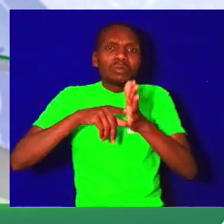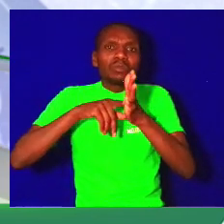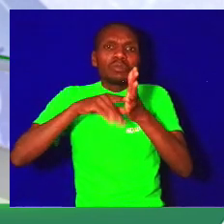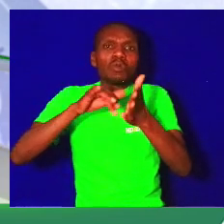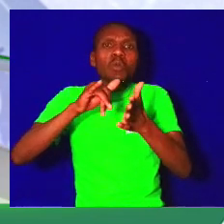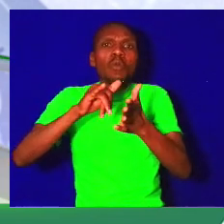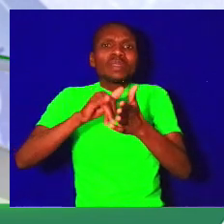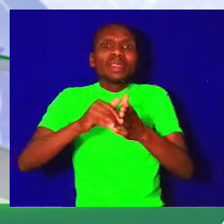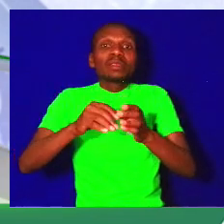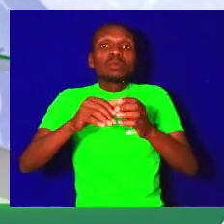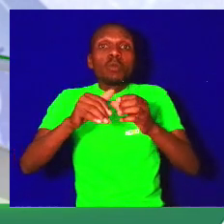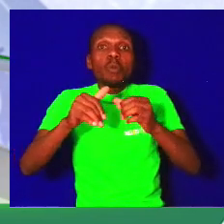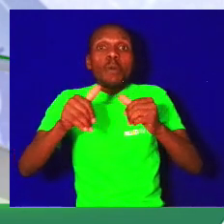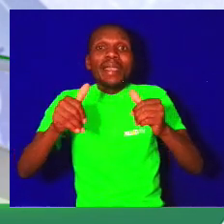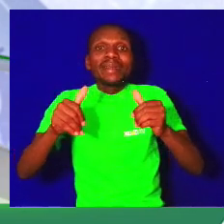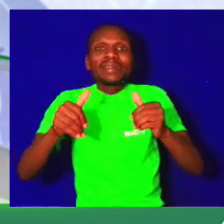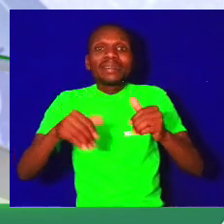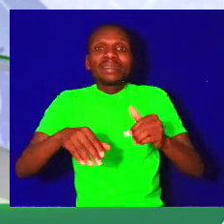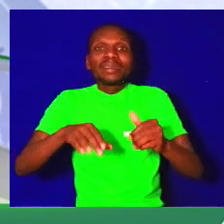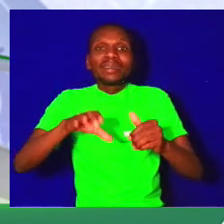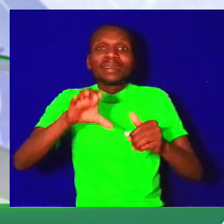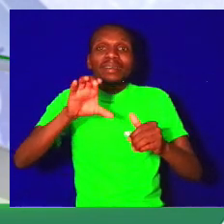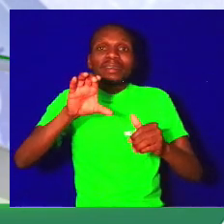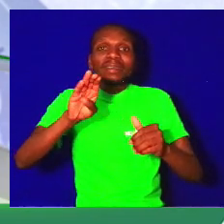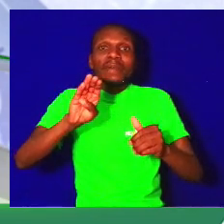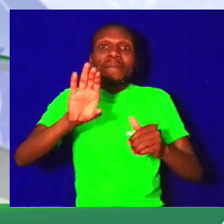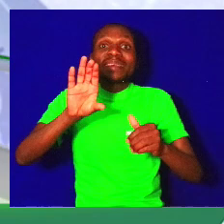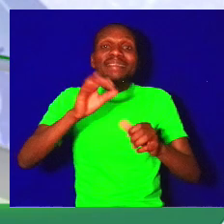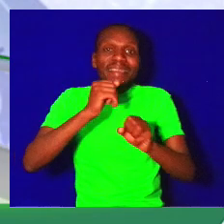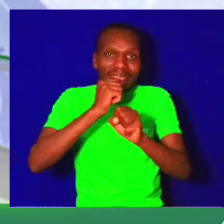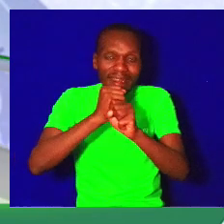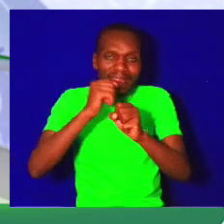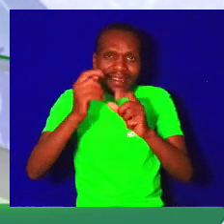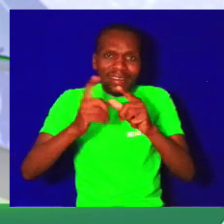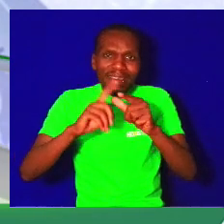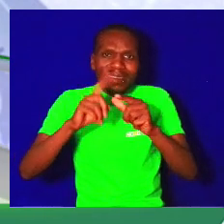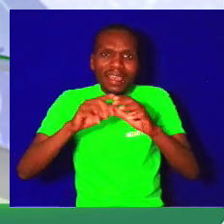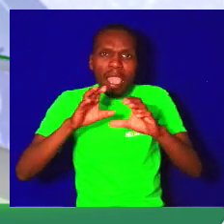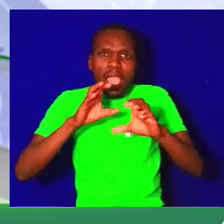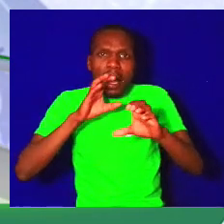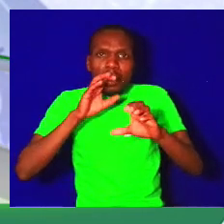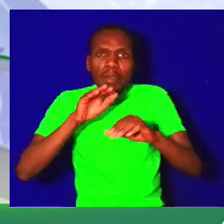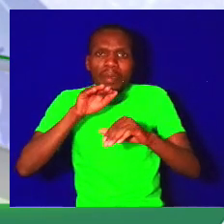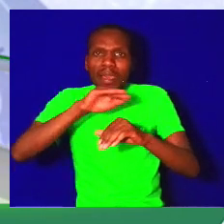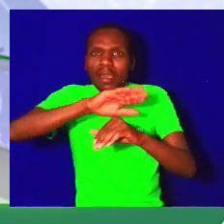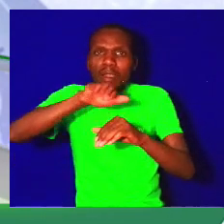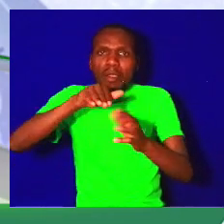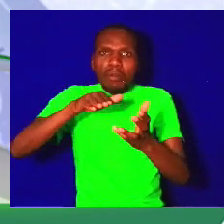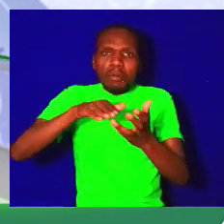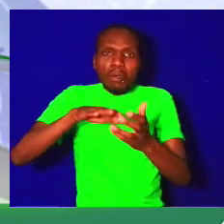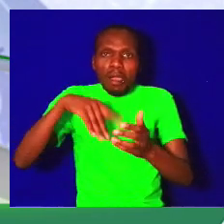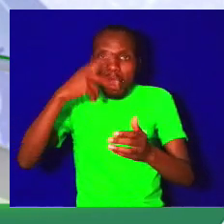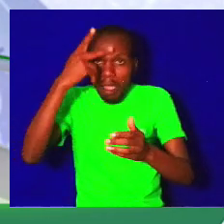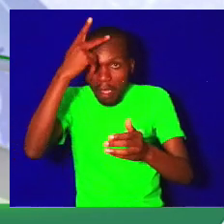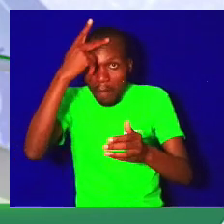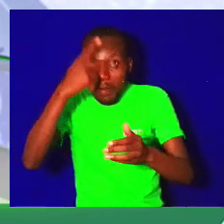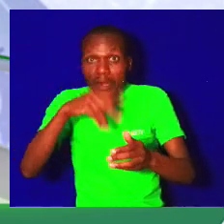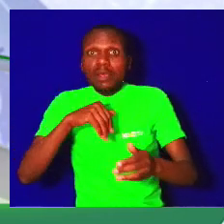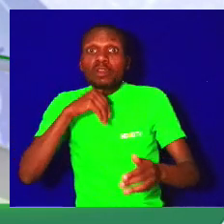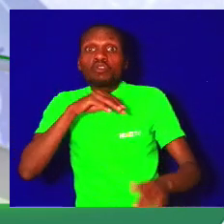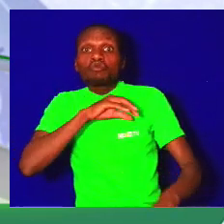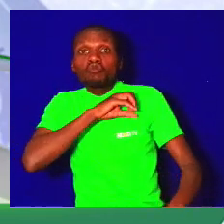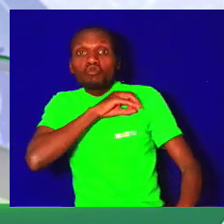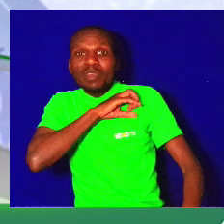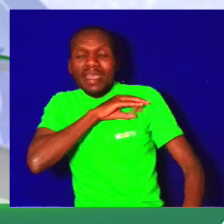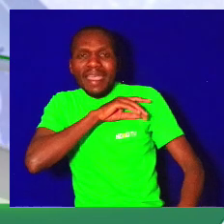berege korongiania omurobili obwa CBC okwa na nigo abolya bayiboli gotatwara obwoba ane muno